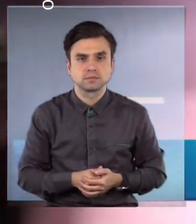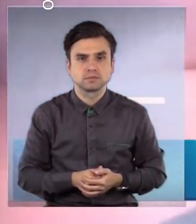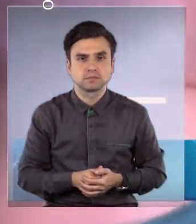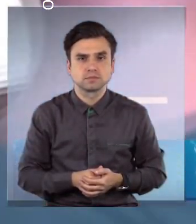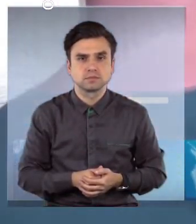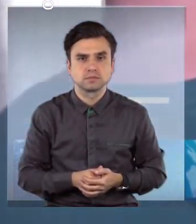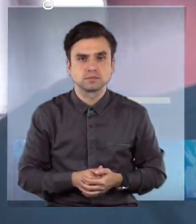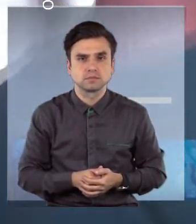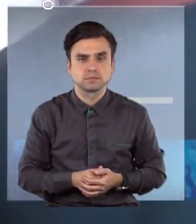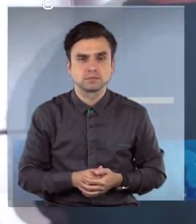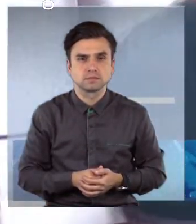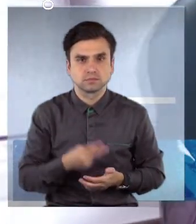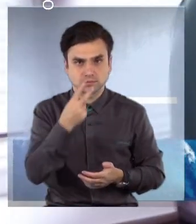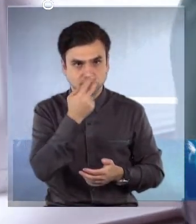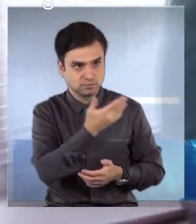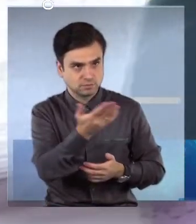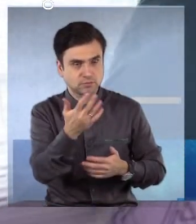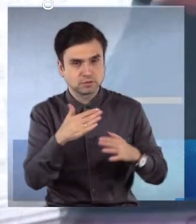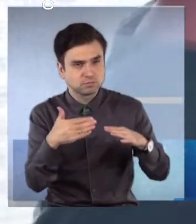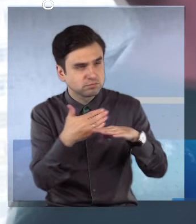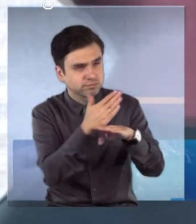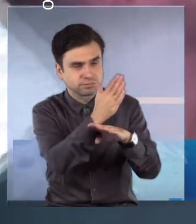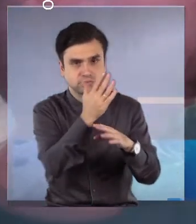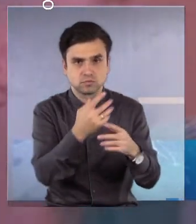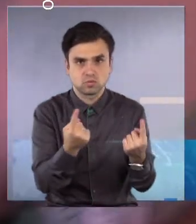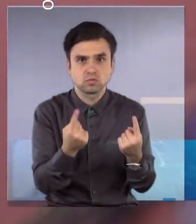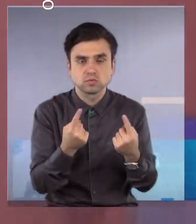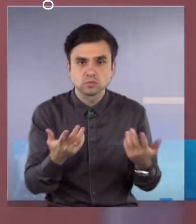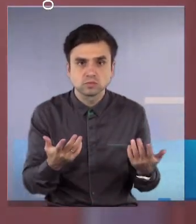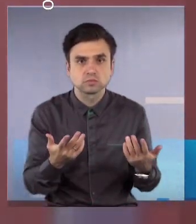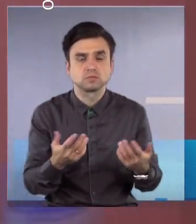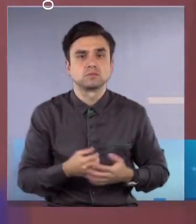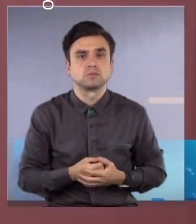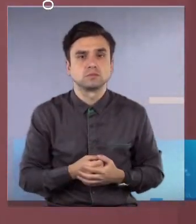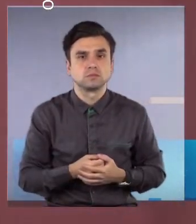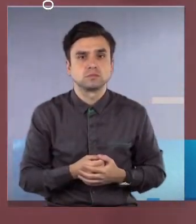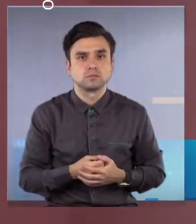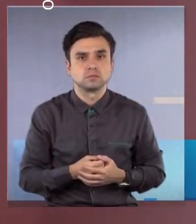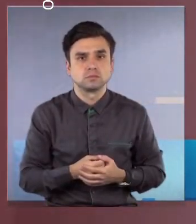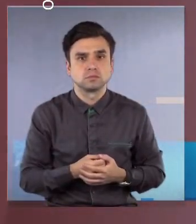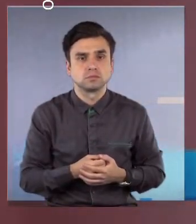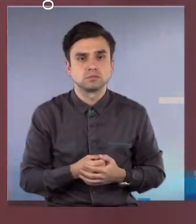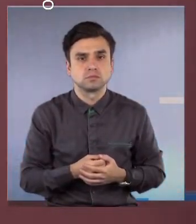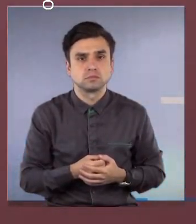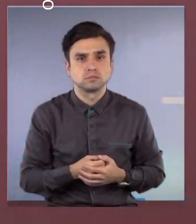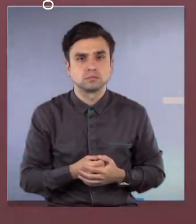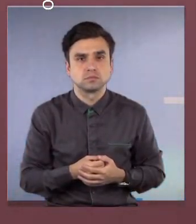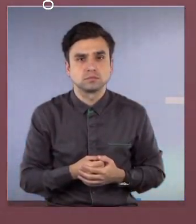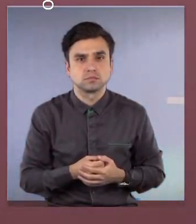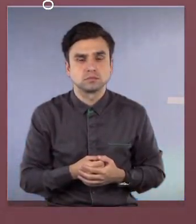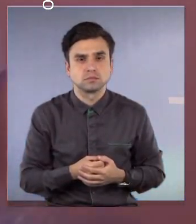Смотрите, от тріщина большая. От. Вот уже трескается, тут тоже пошли